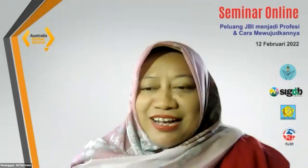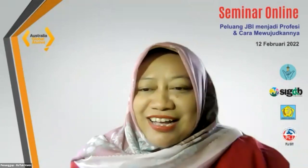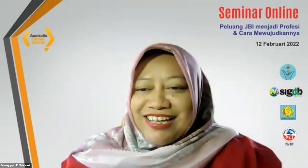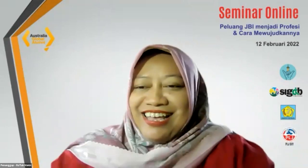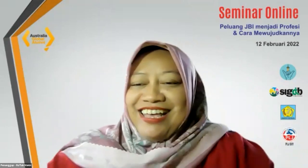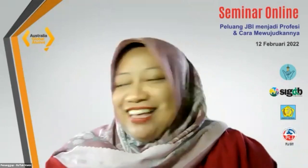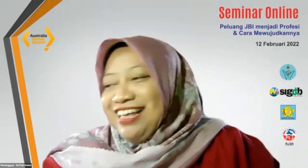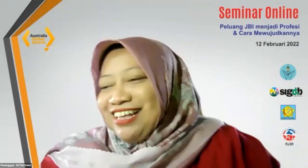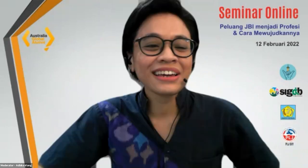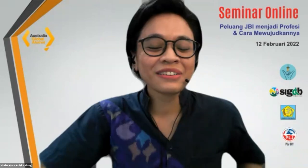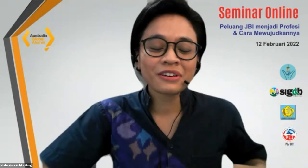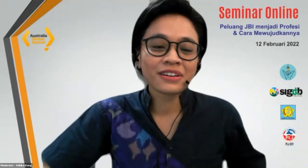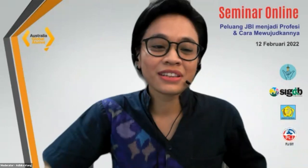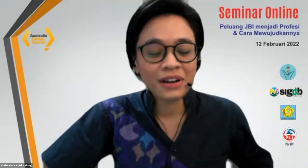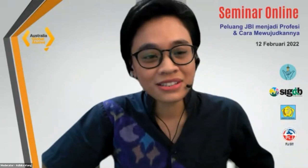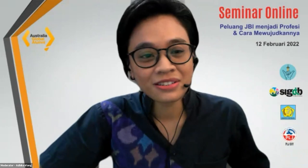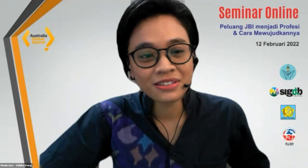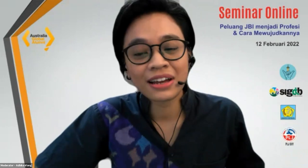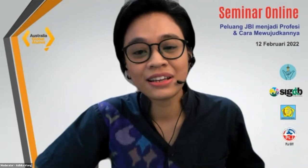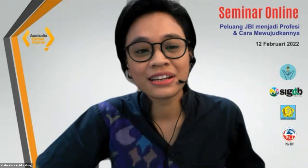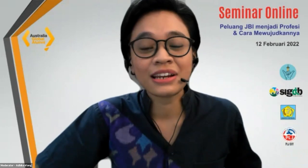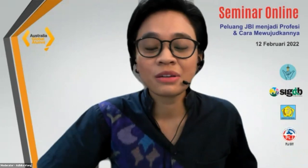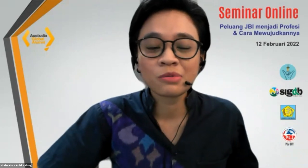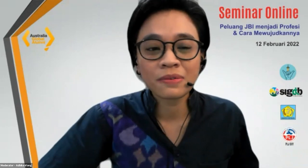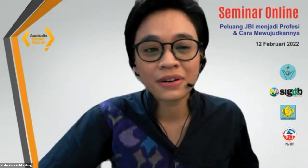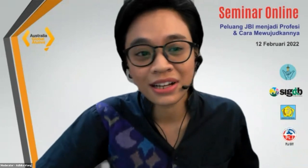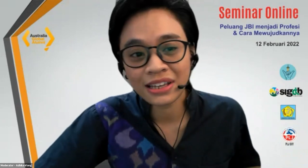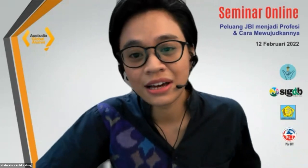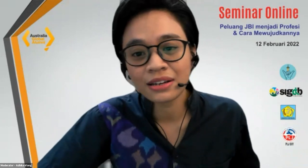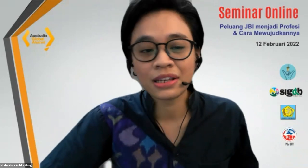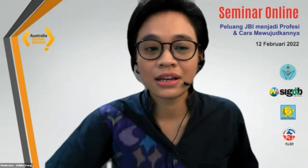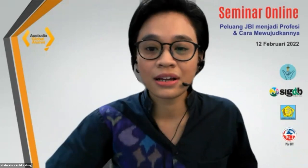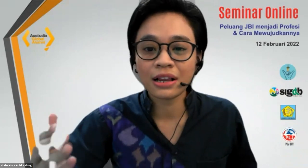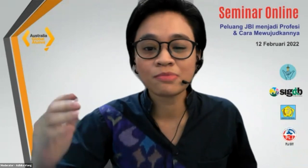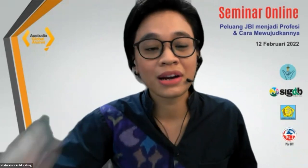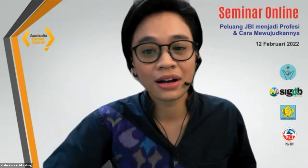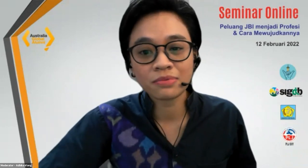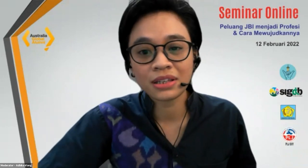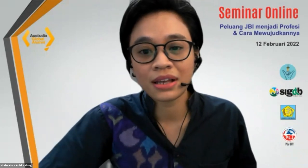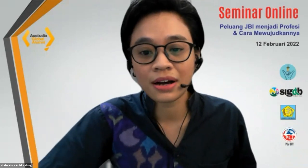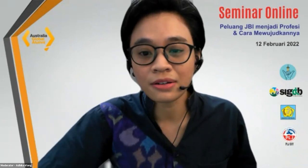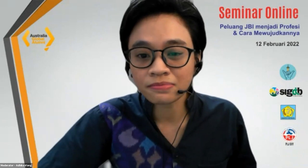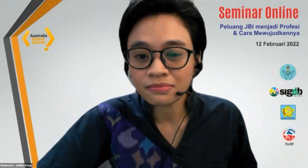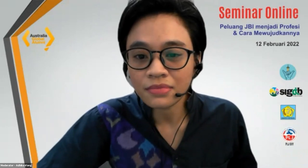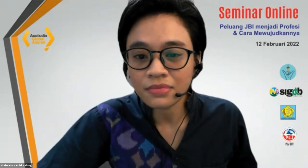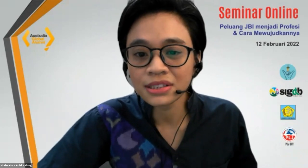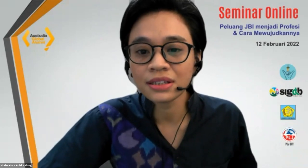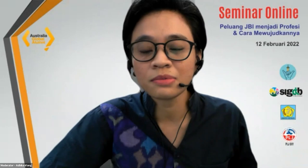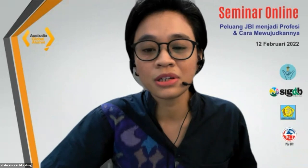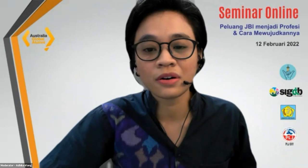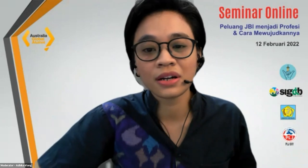masakan ya Baik Ibu Terima kasih sudah hadir dari Ibu Bapak sekalian ini adalah penanggap kita